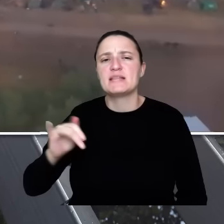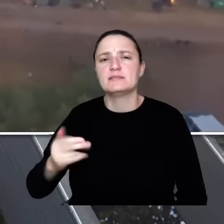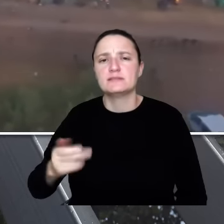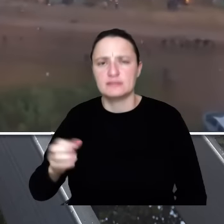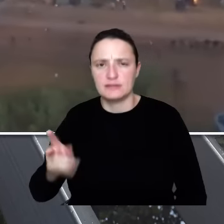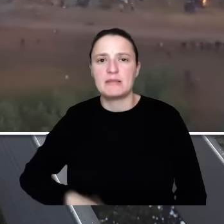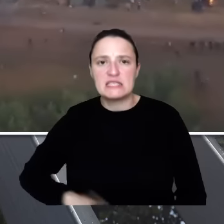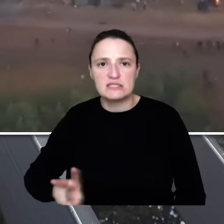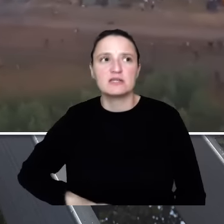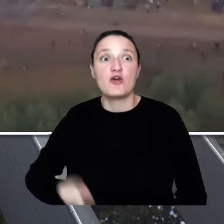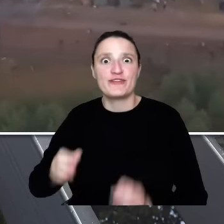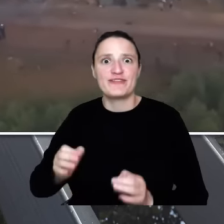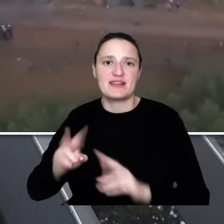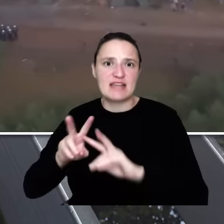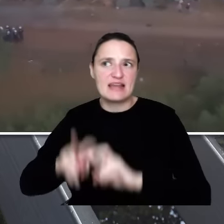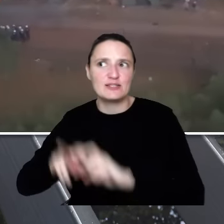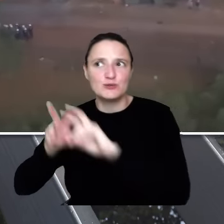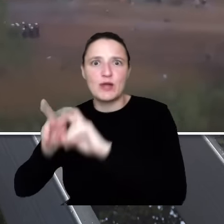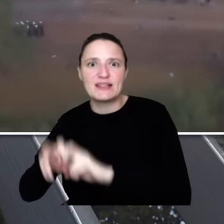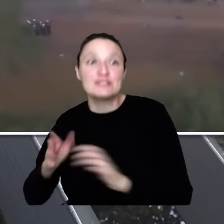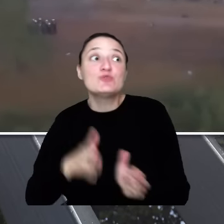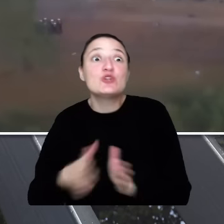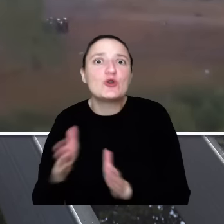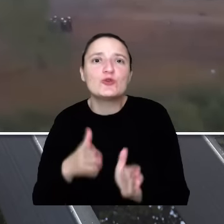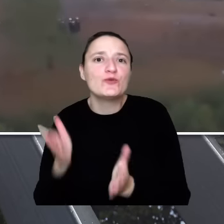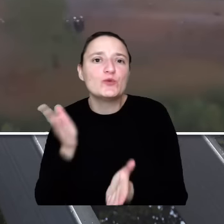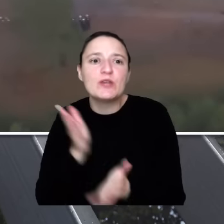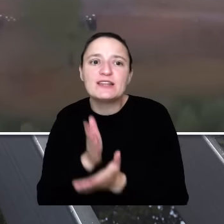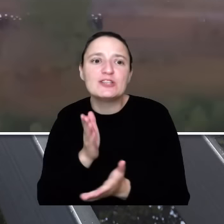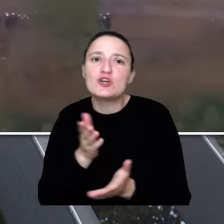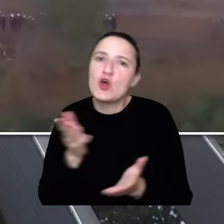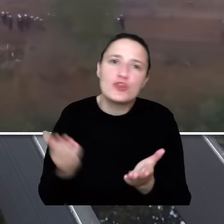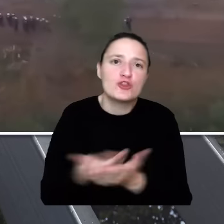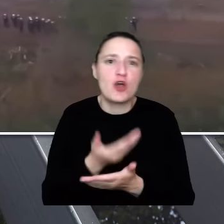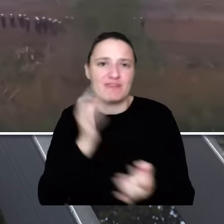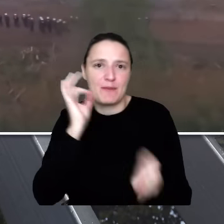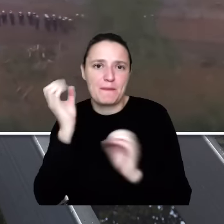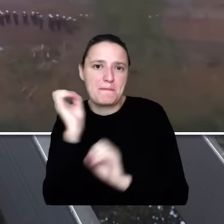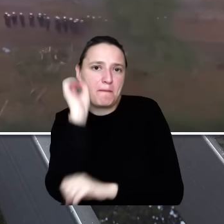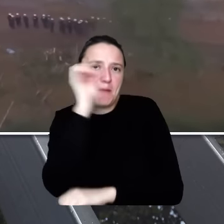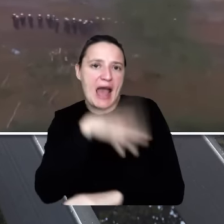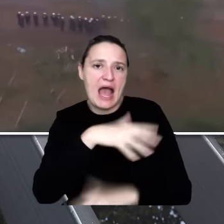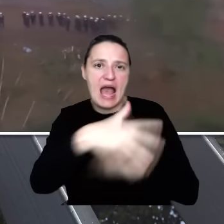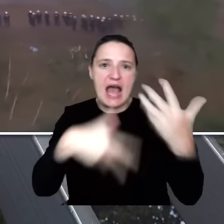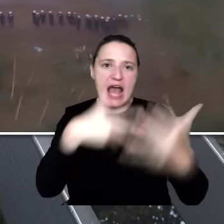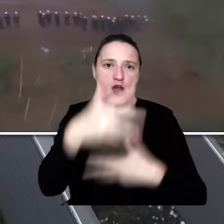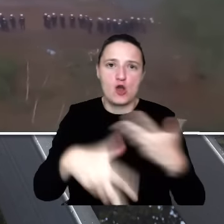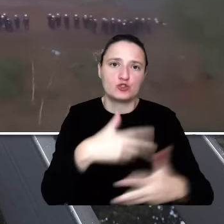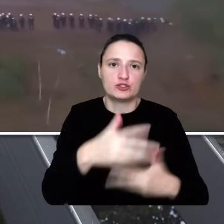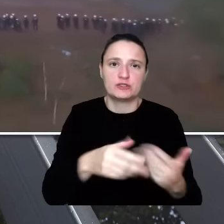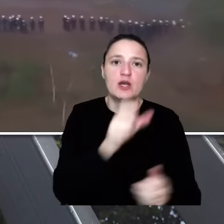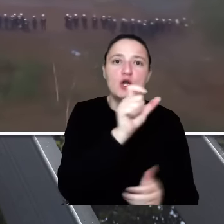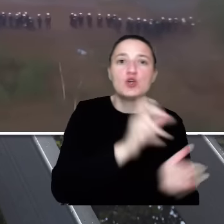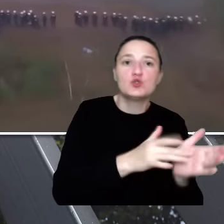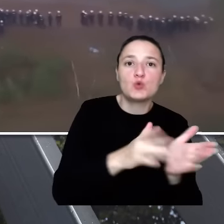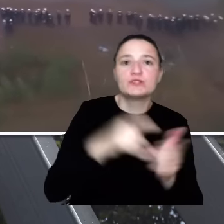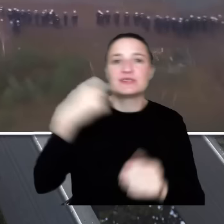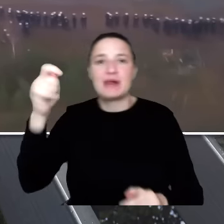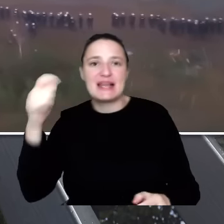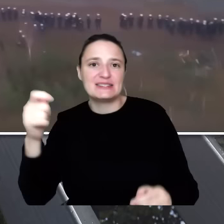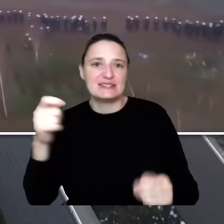już działania, które będą tworzyć jeszcze większy chaos na linii prezydent Donald Tusk. No myślę, że